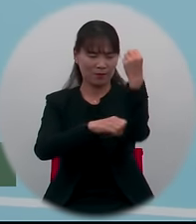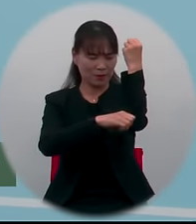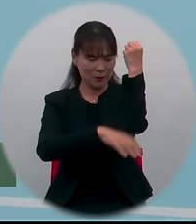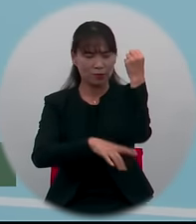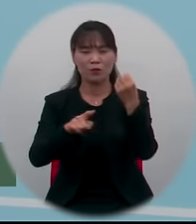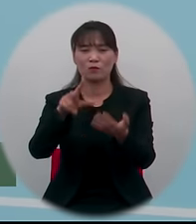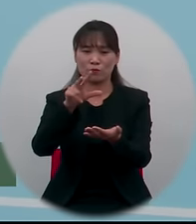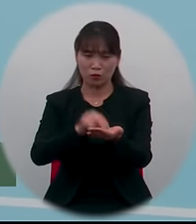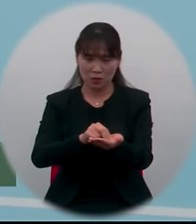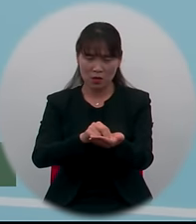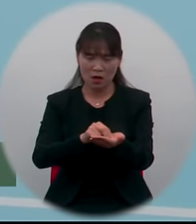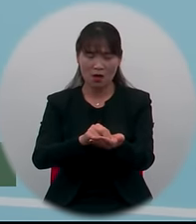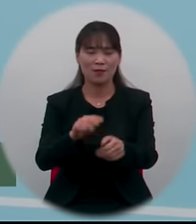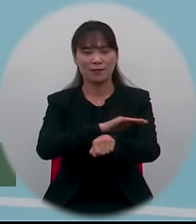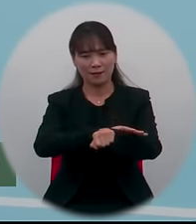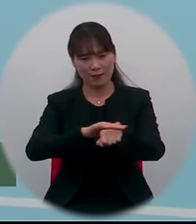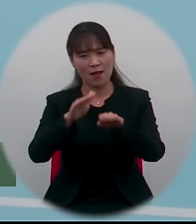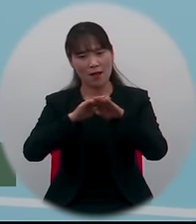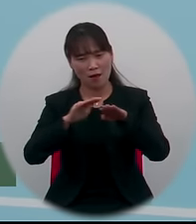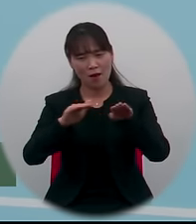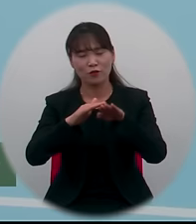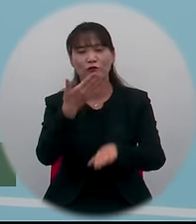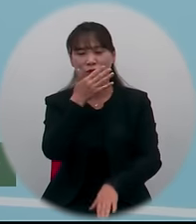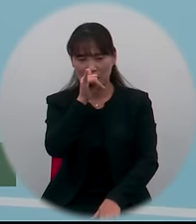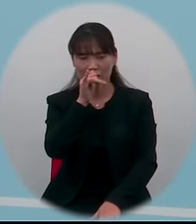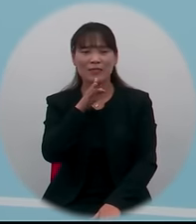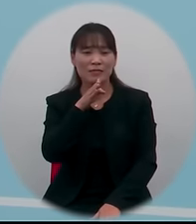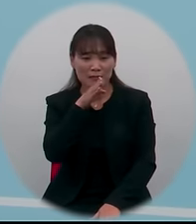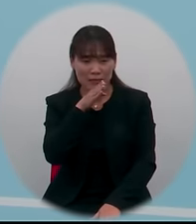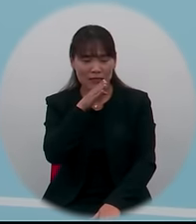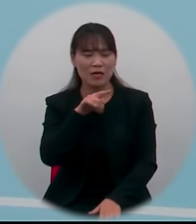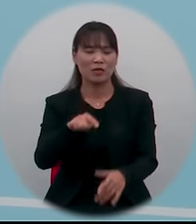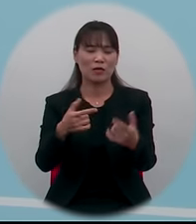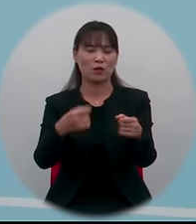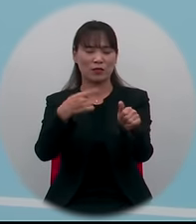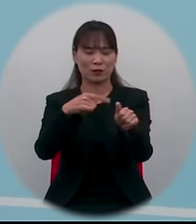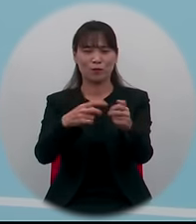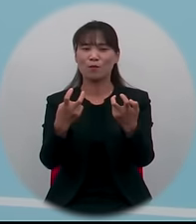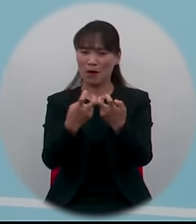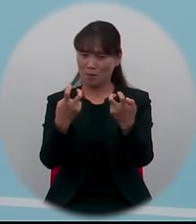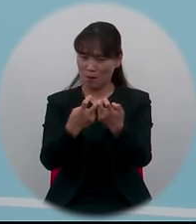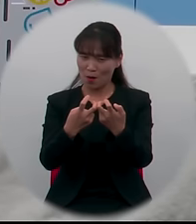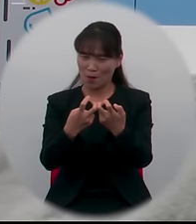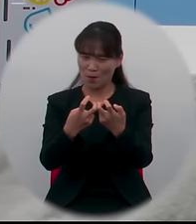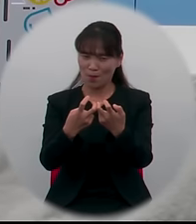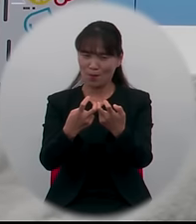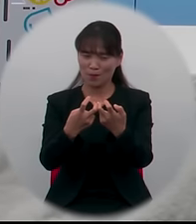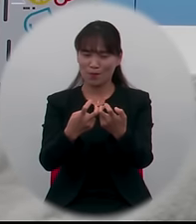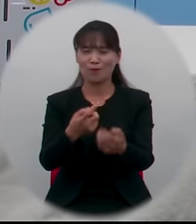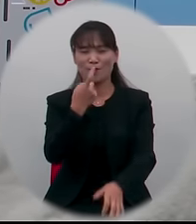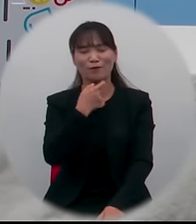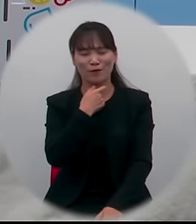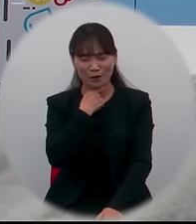오늘 근본적으로이 문제를 웃으면서 건강하게 해결할 수 있는 실제 그러한지도 방법을 알고자이